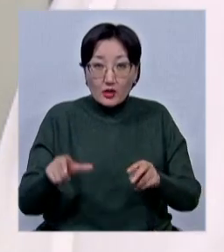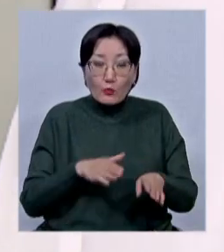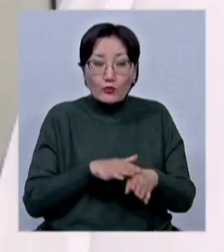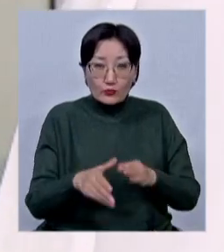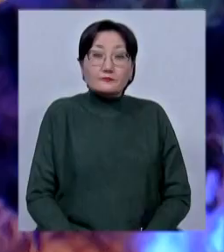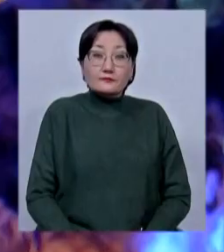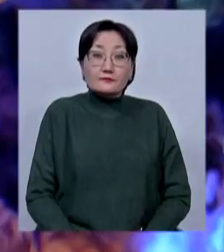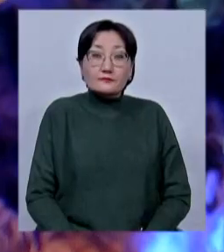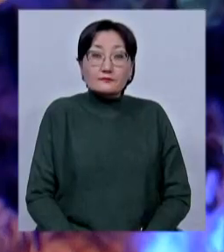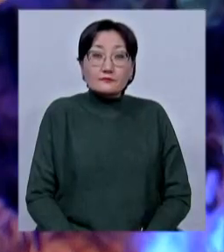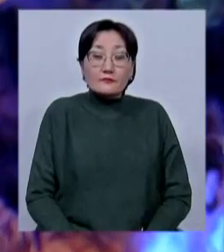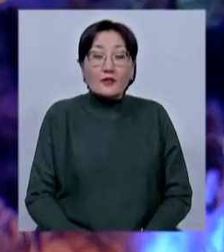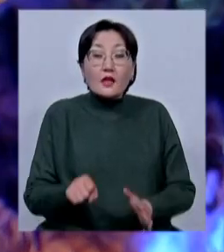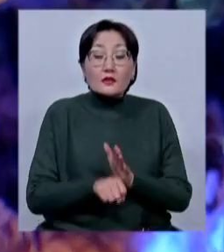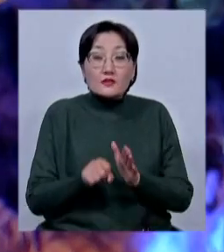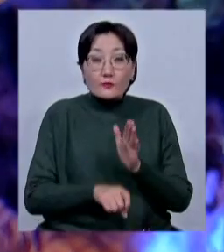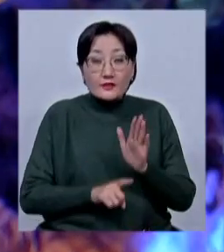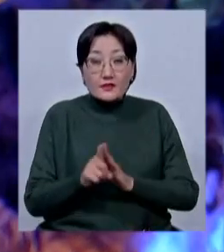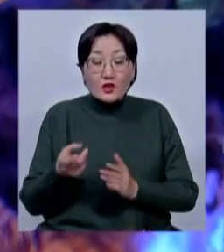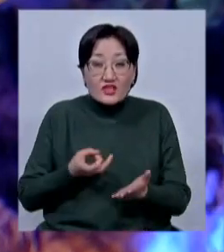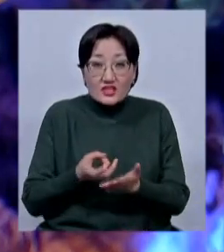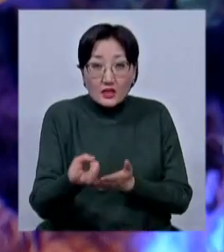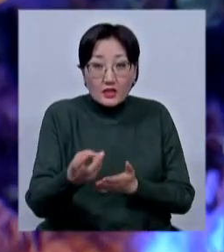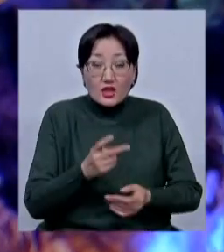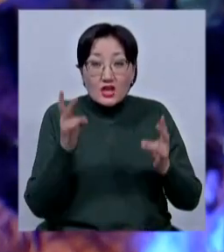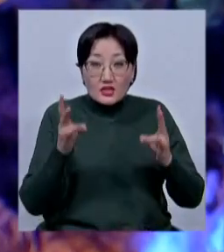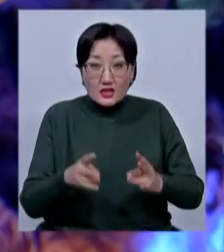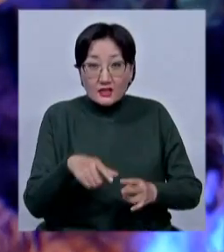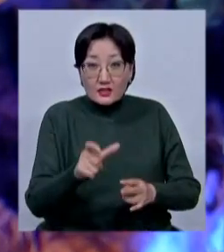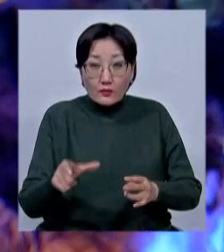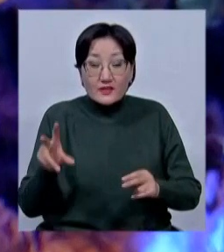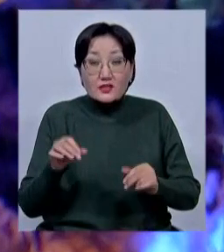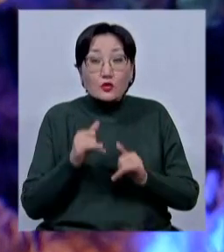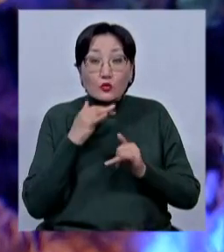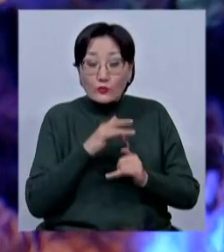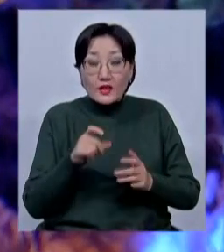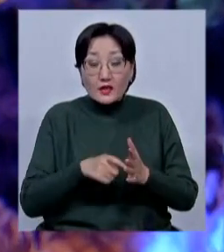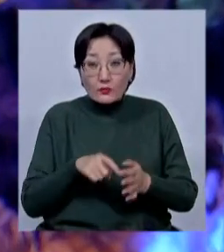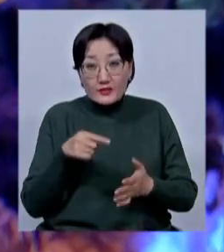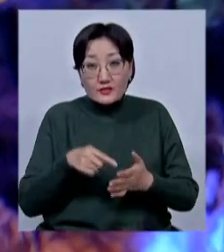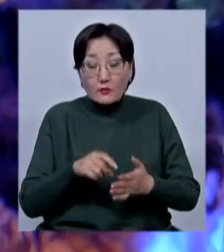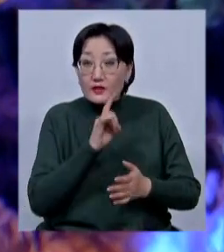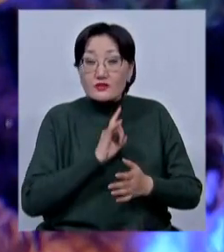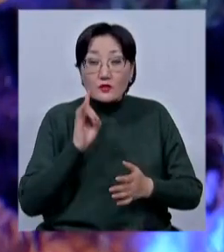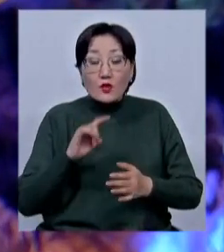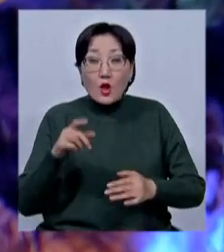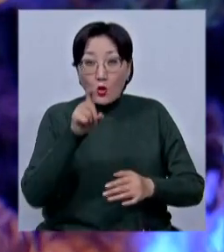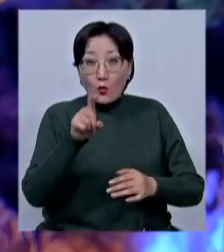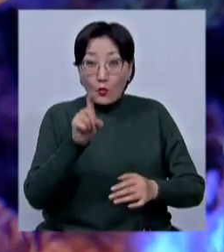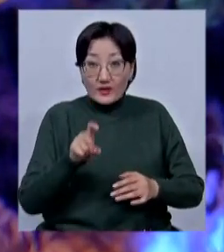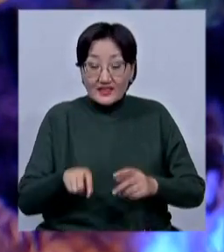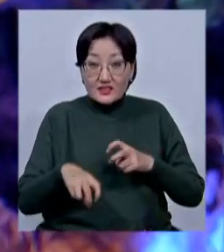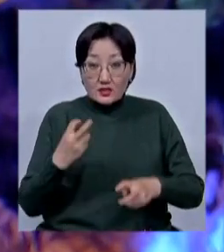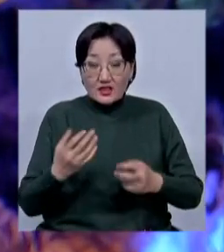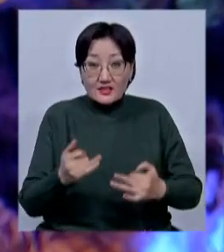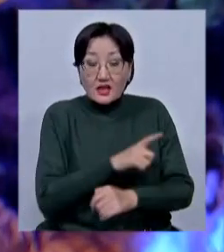сай. Қыс басталғалы сырғанақтан жарақат алғандар жиіледі. Қарағанды облысында әйел адам омыртқасын сындырып,